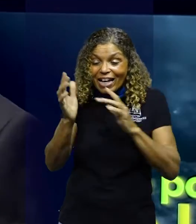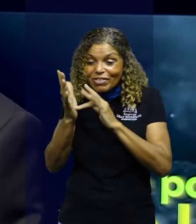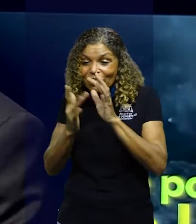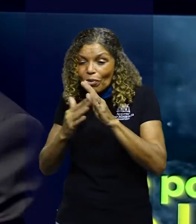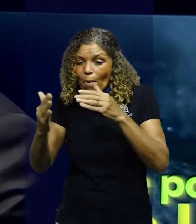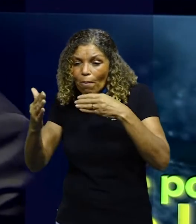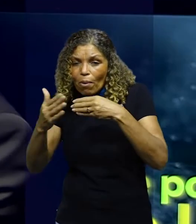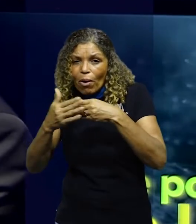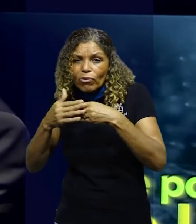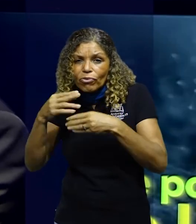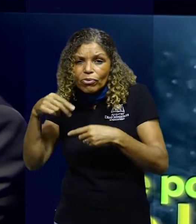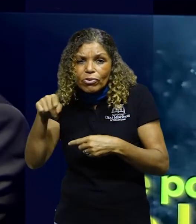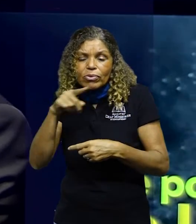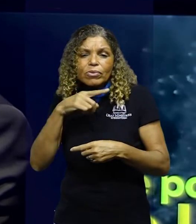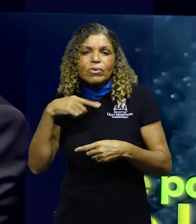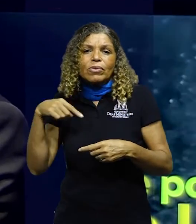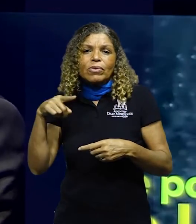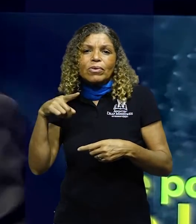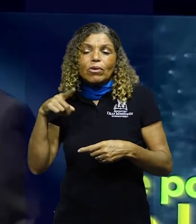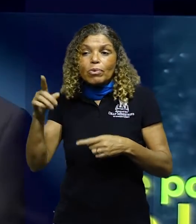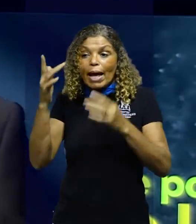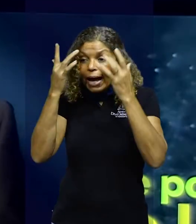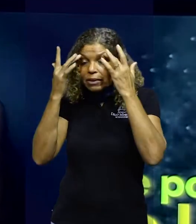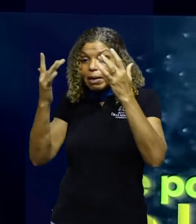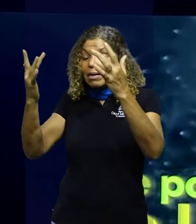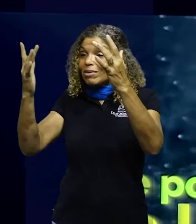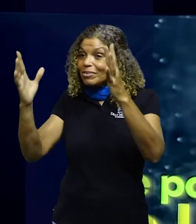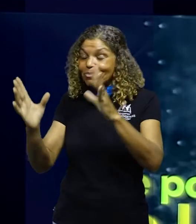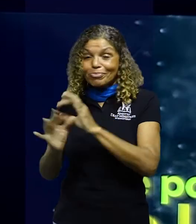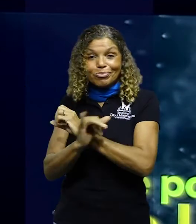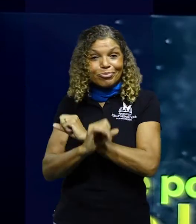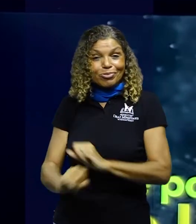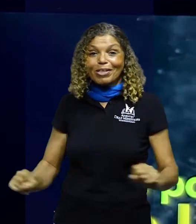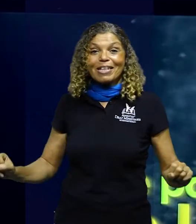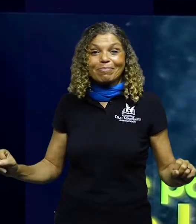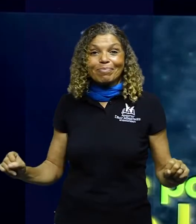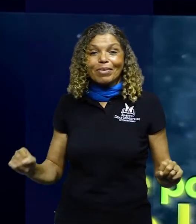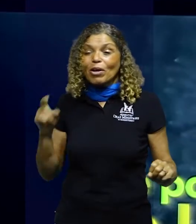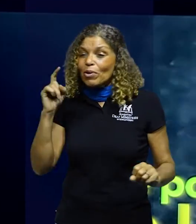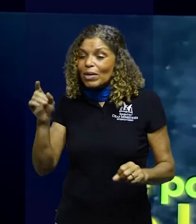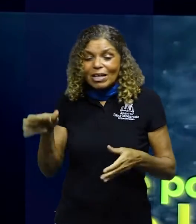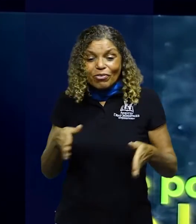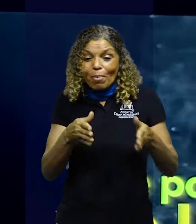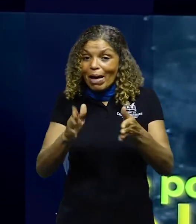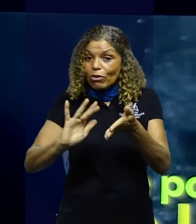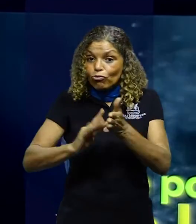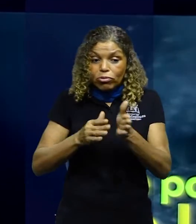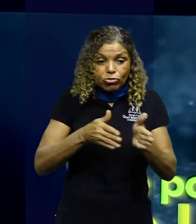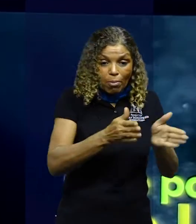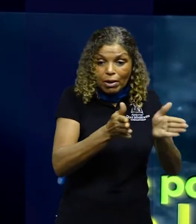expérience bien antérieure à la nôtre. Il est là, même avant Abraham. Il connaît tous les